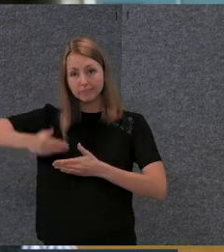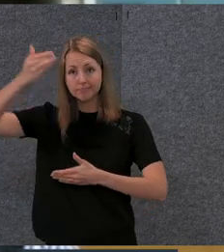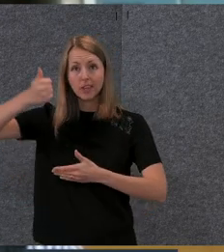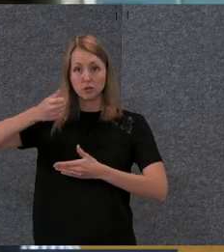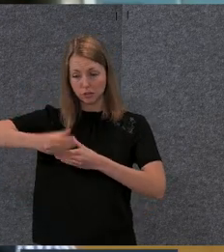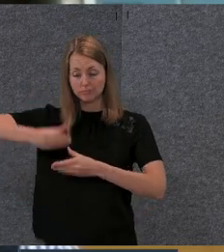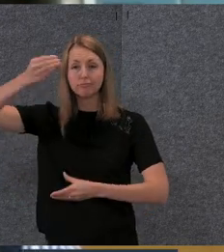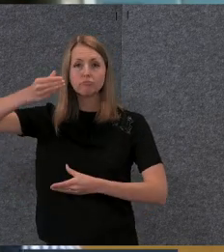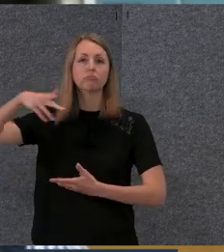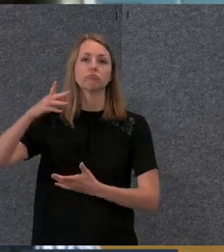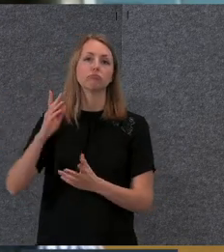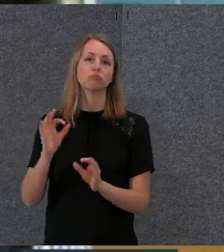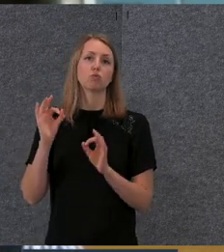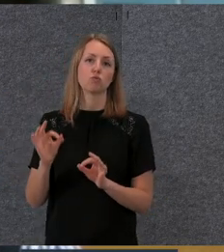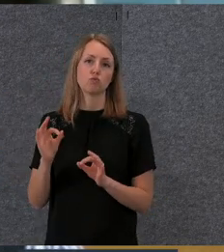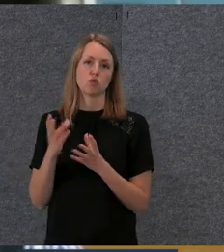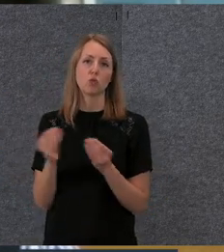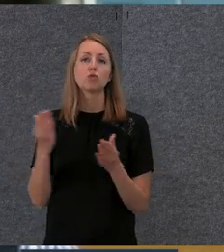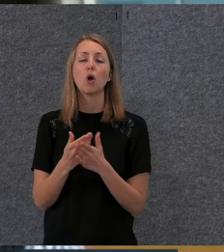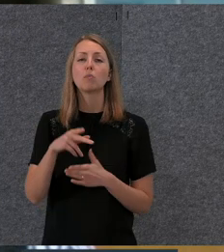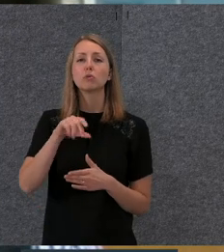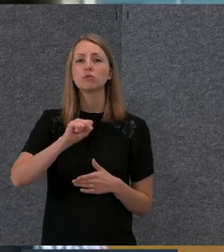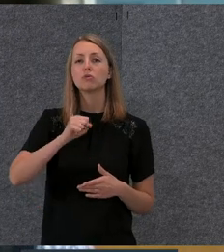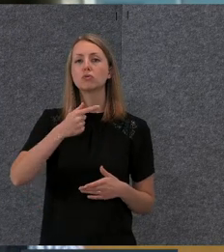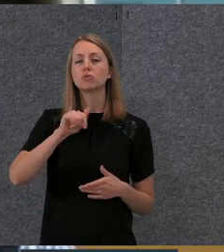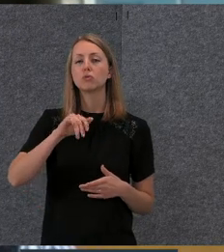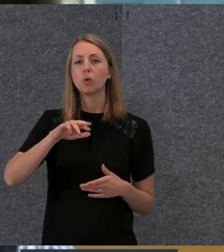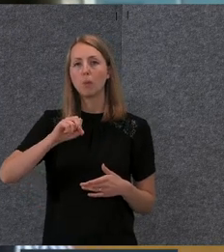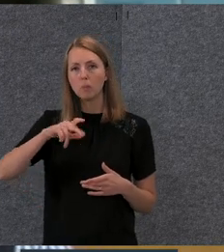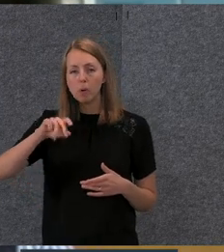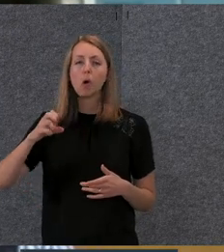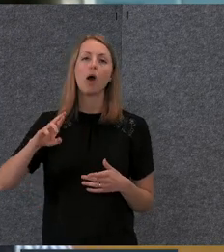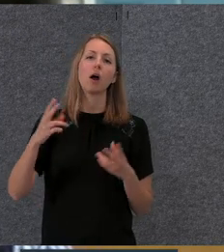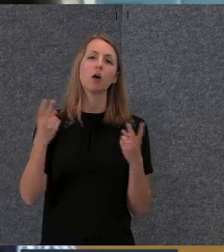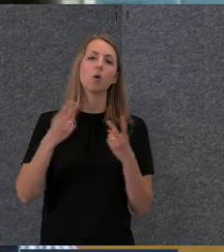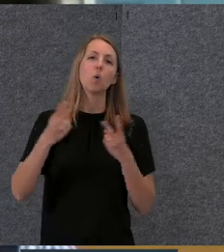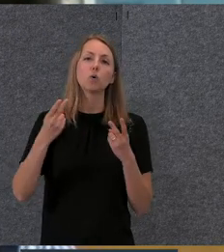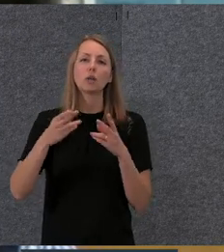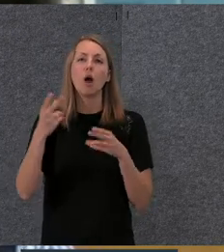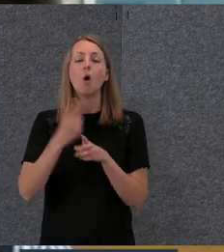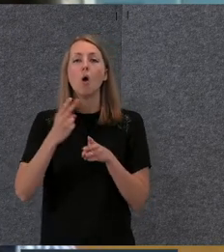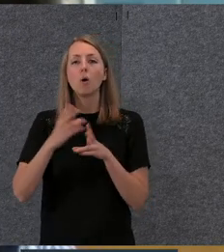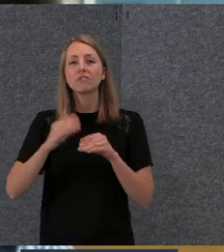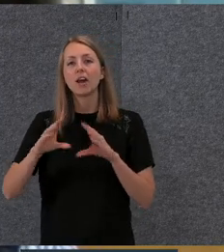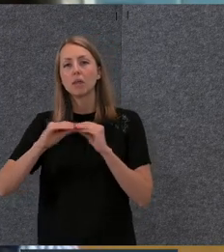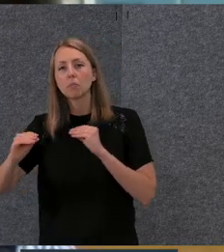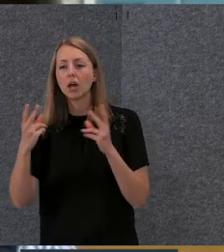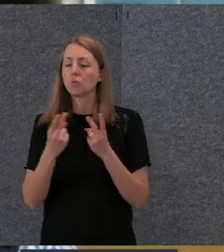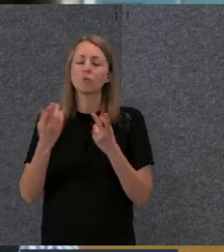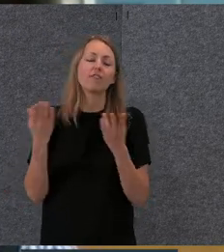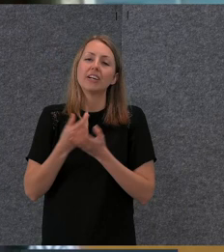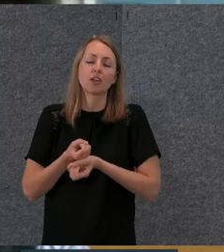die richtige Lösung. Und ob man sich für Styropor, Steinwolle, Holzweichfaserplatten, Zellulose oder was auch immer entscheidet, darf jeder ökologisch selber